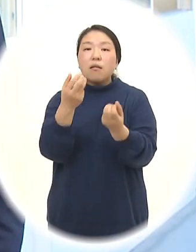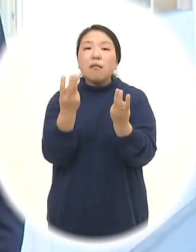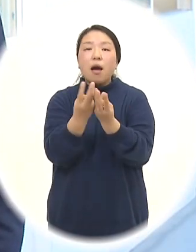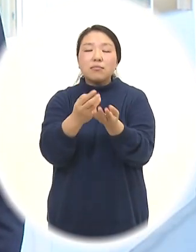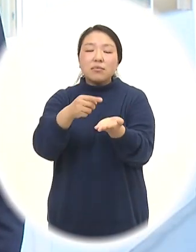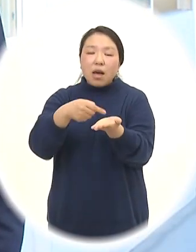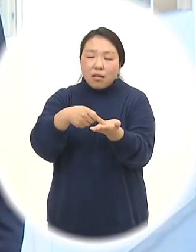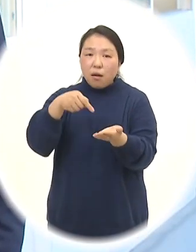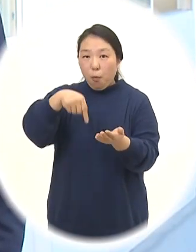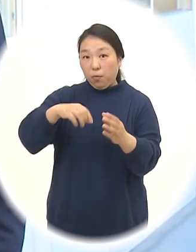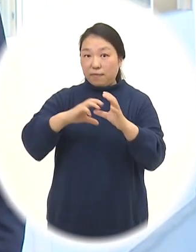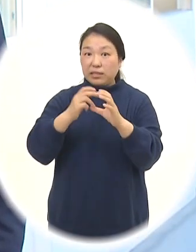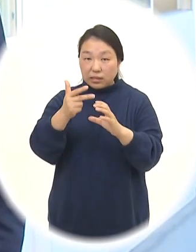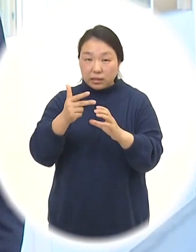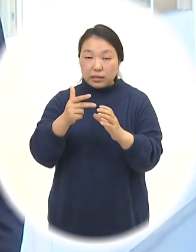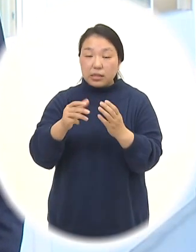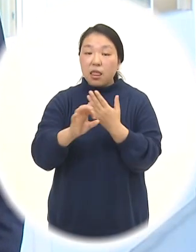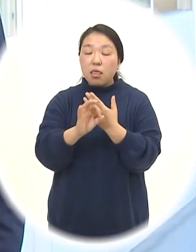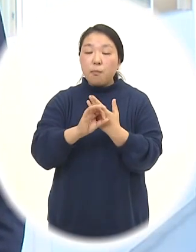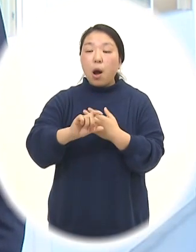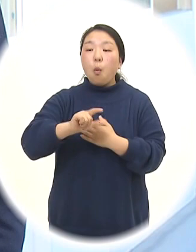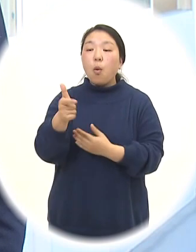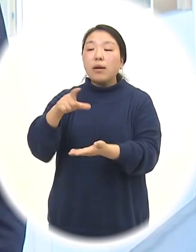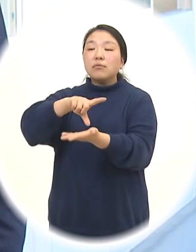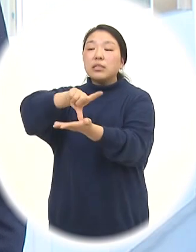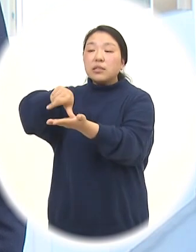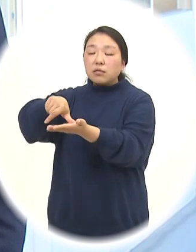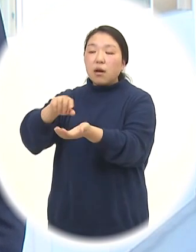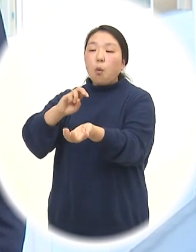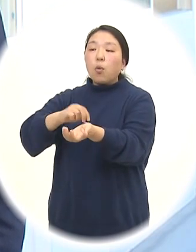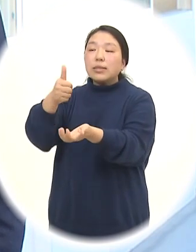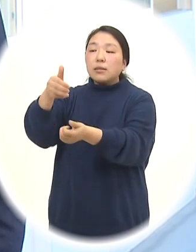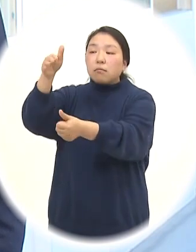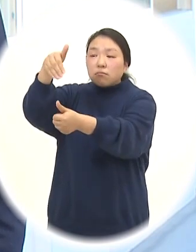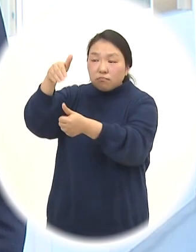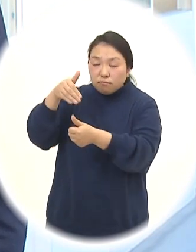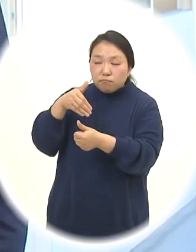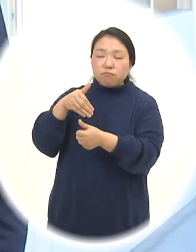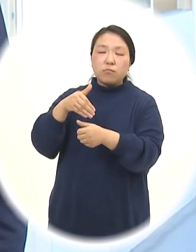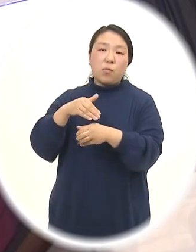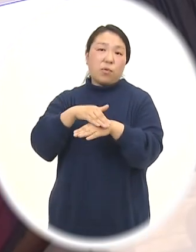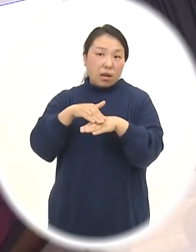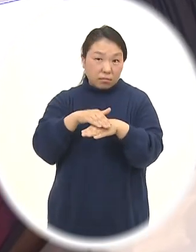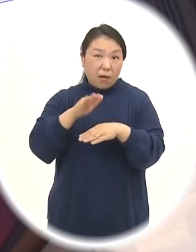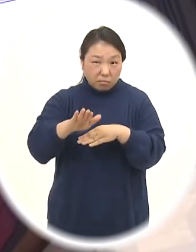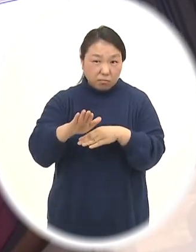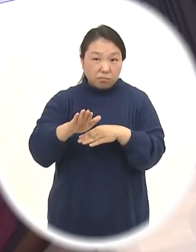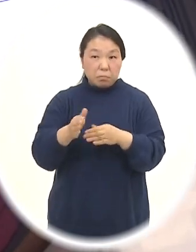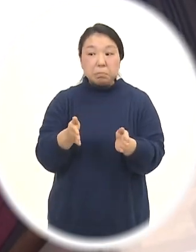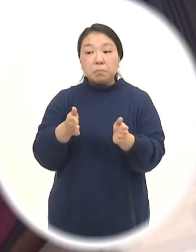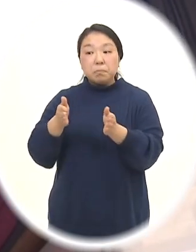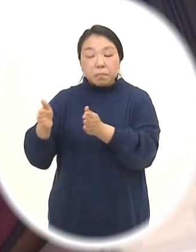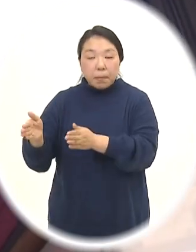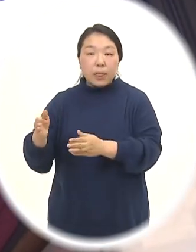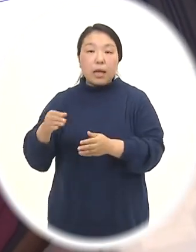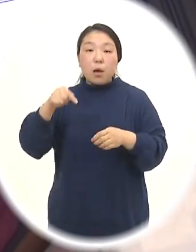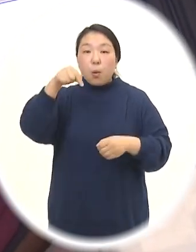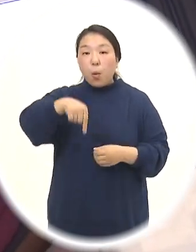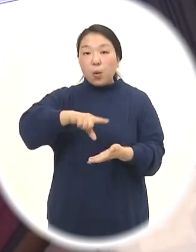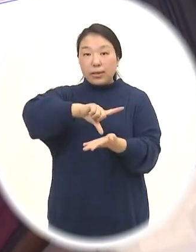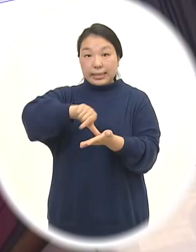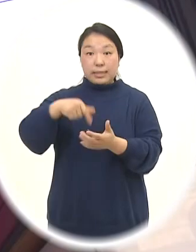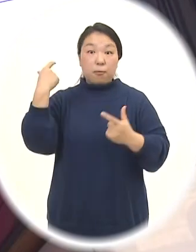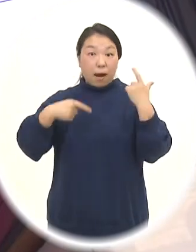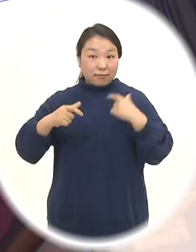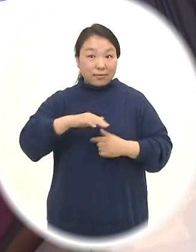医師が不足しているわけで他の地区からお医者さんを連れてくるっていうことも大事なんですけどそのいわきの